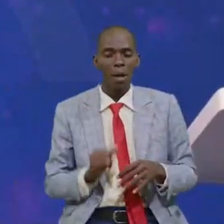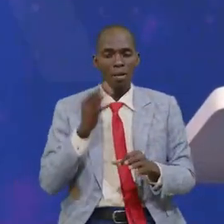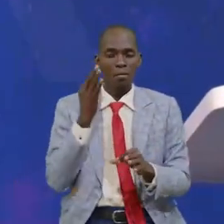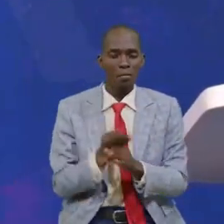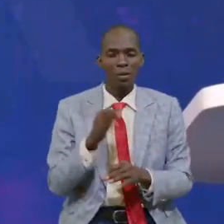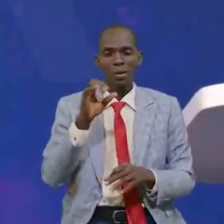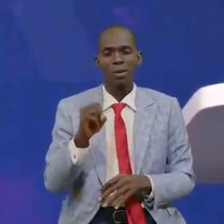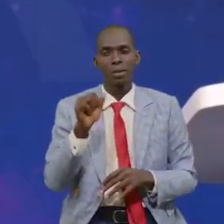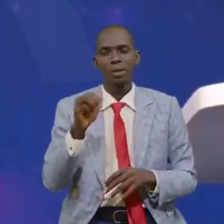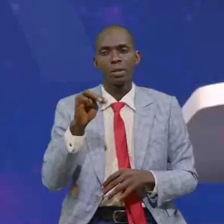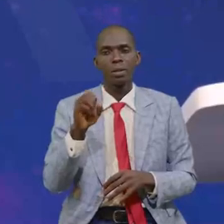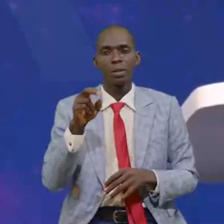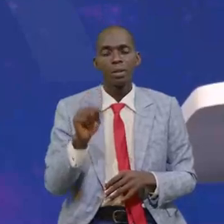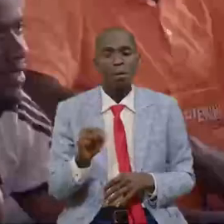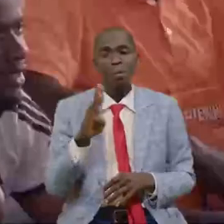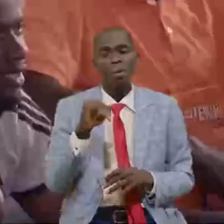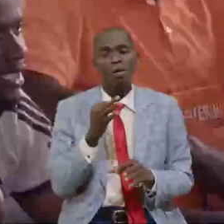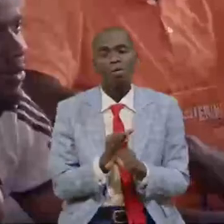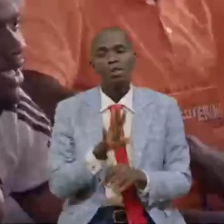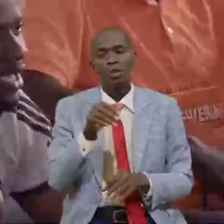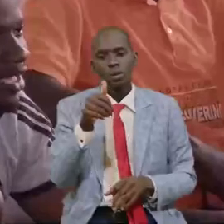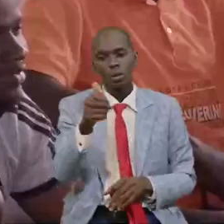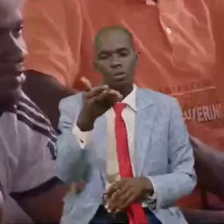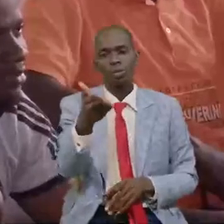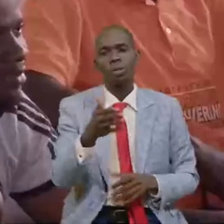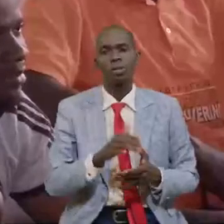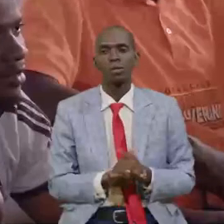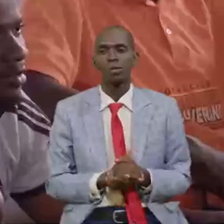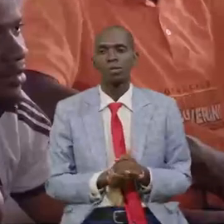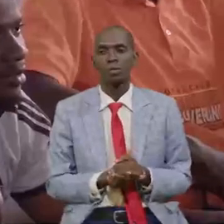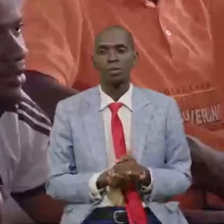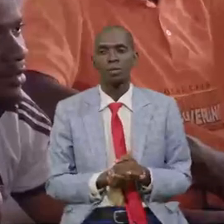Samson, par la foi, toi-même là-bas,